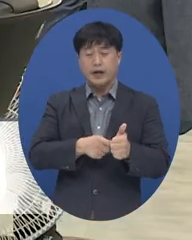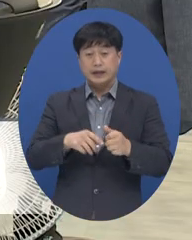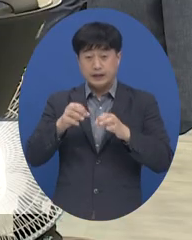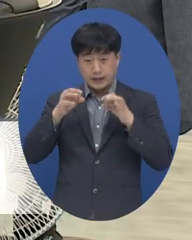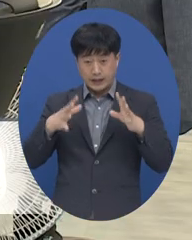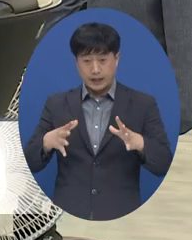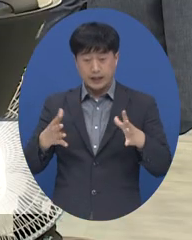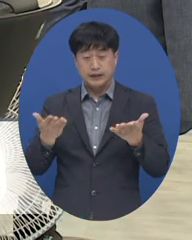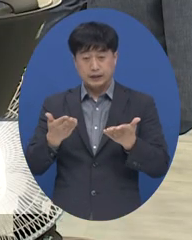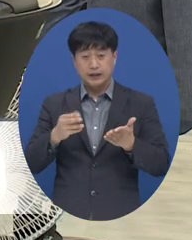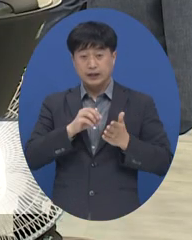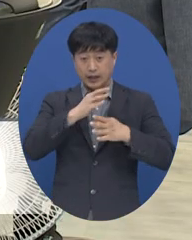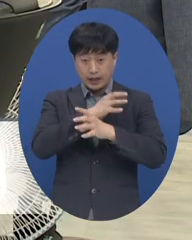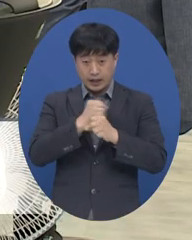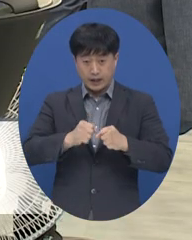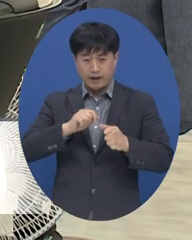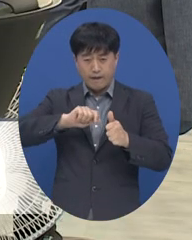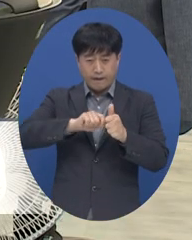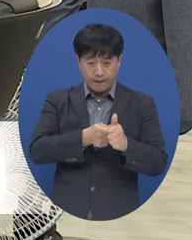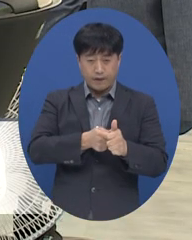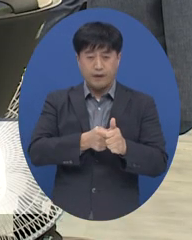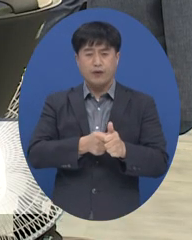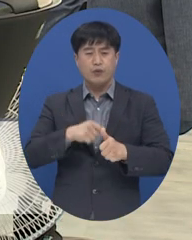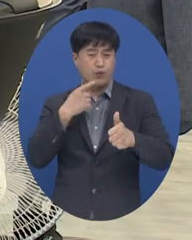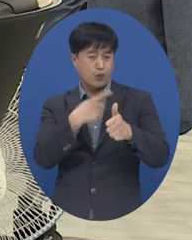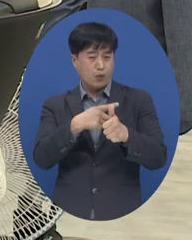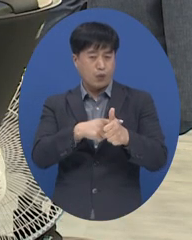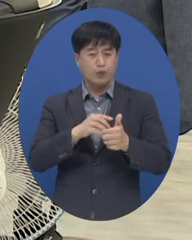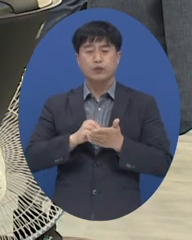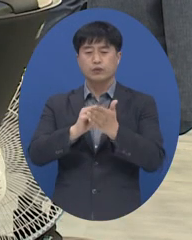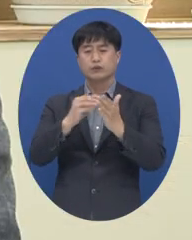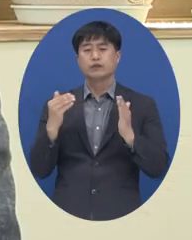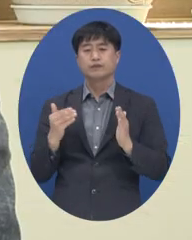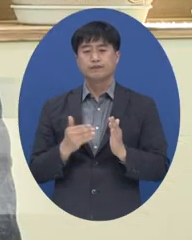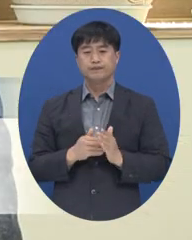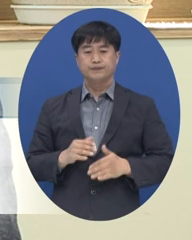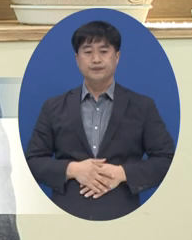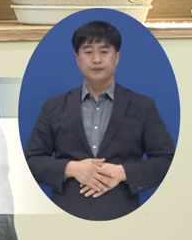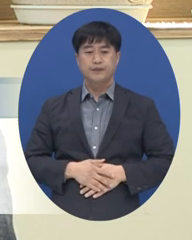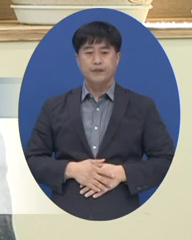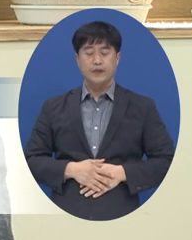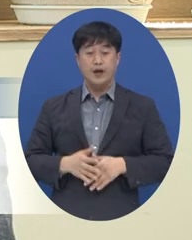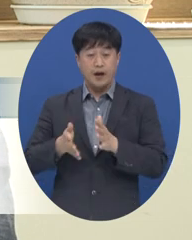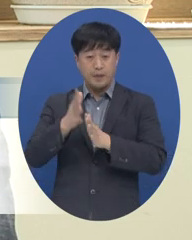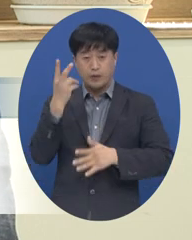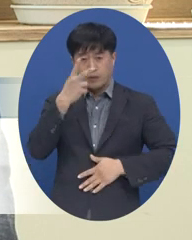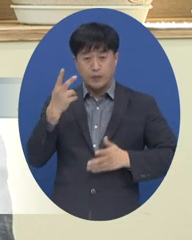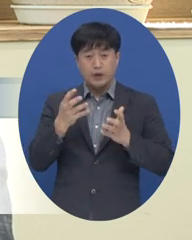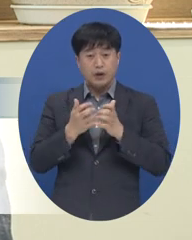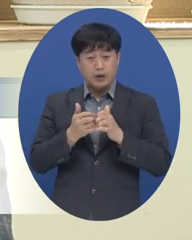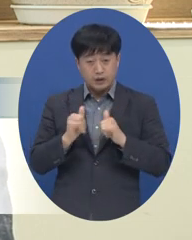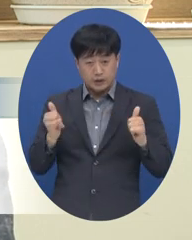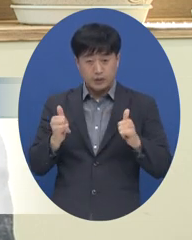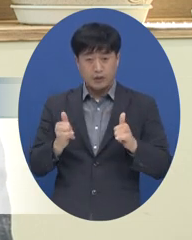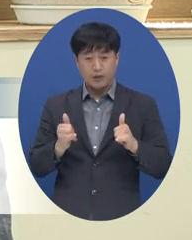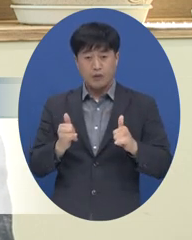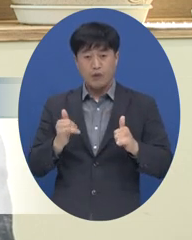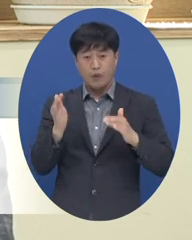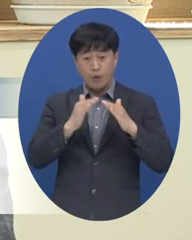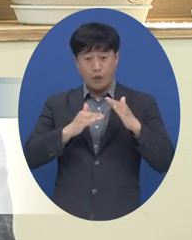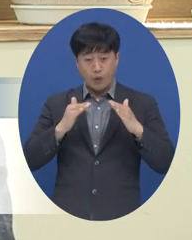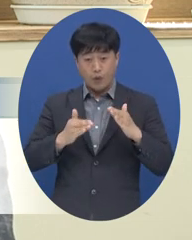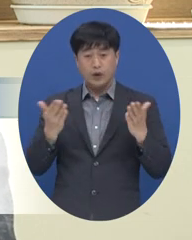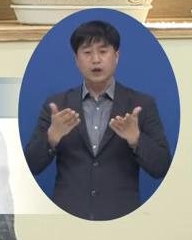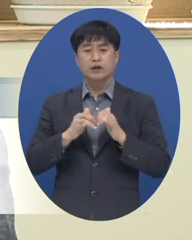경우 욕설과 폭행 등의 갑질 행위가 접수됐습니다 아파트 경비원 도 정당한 노동자로서